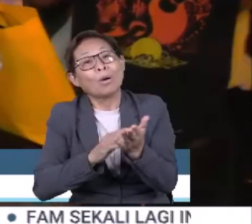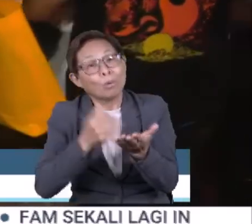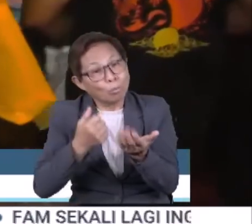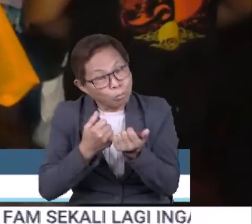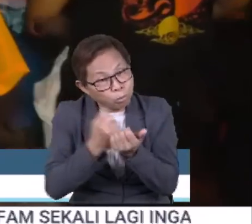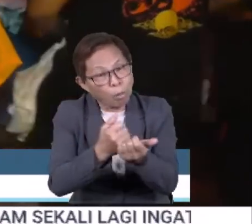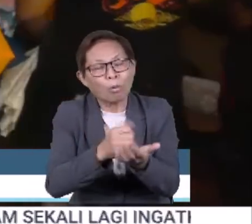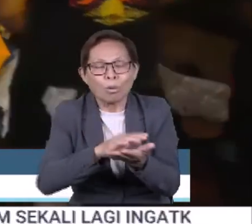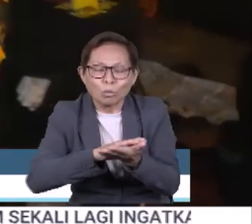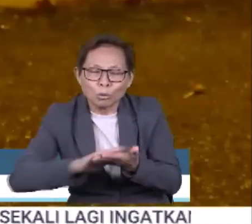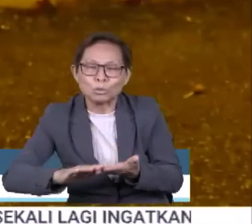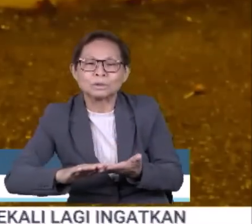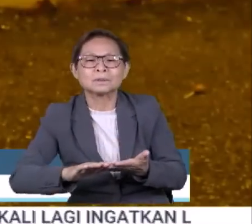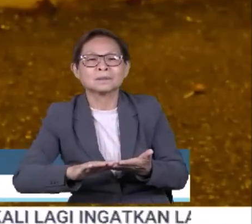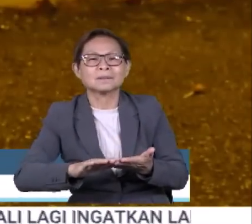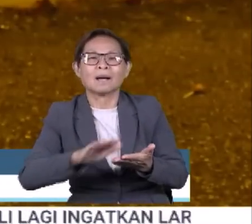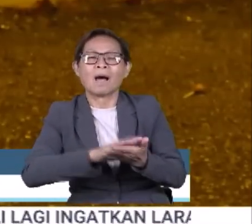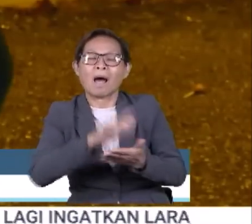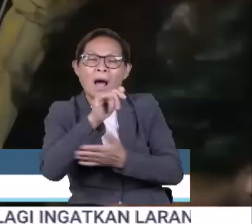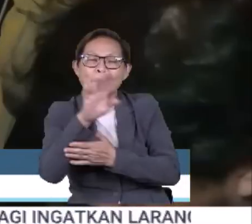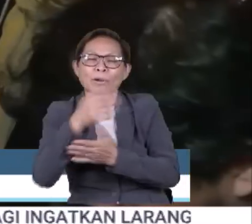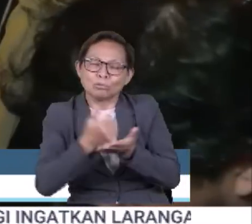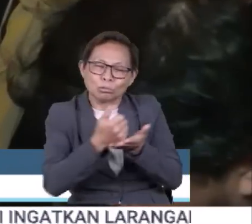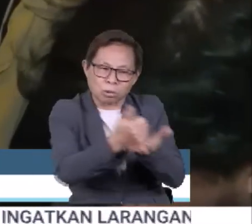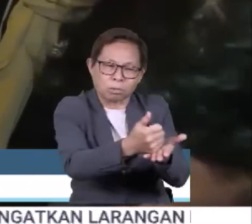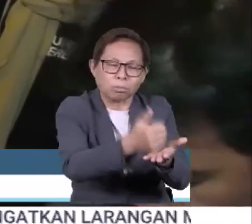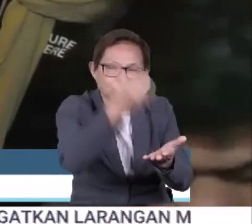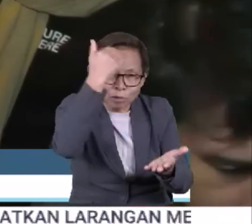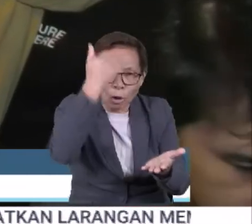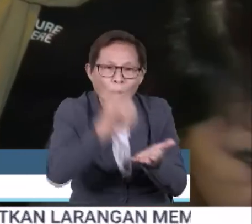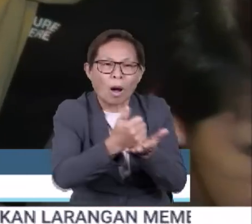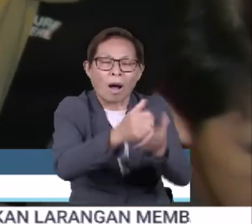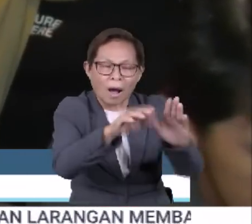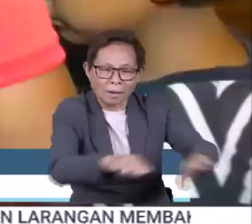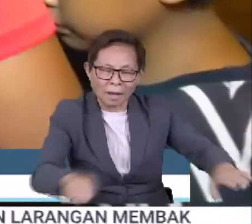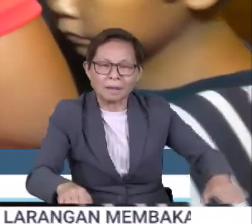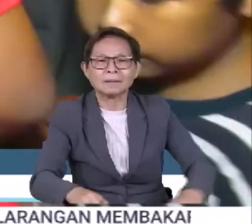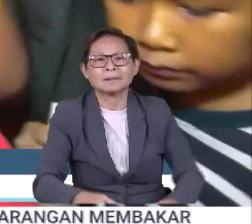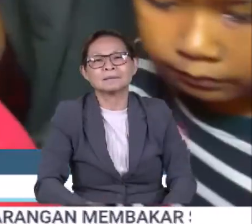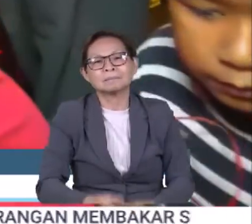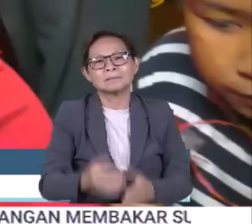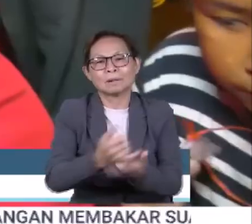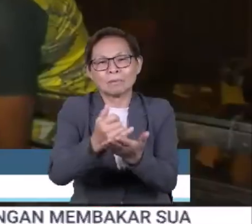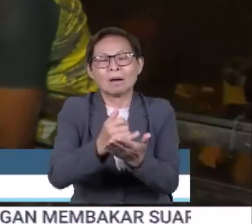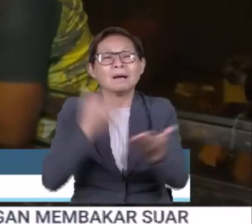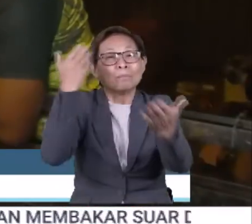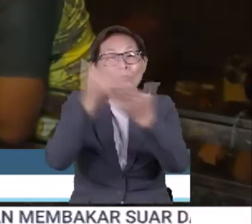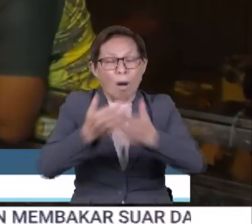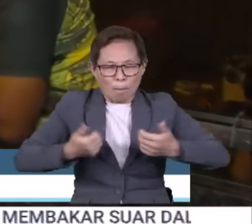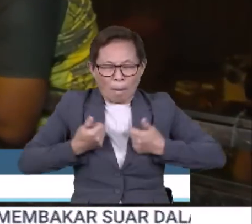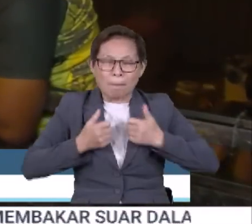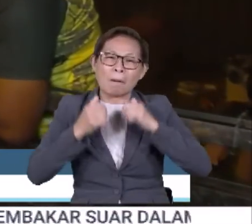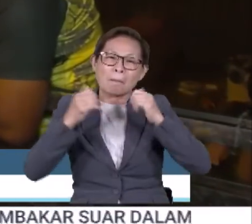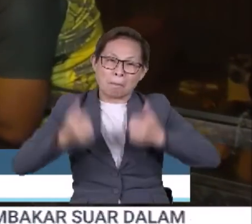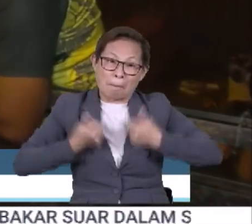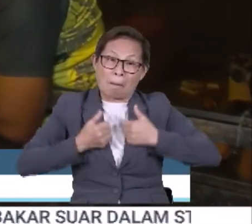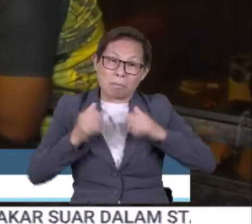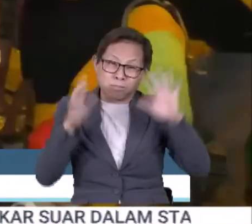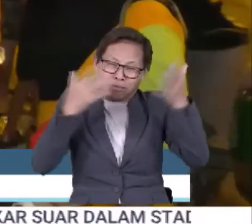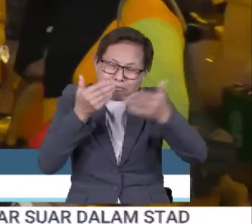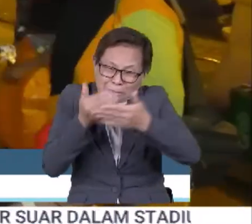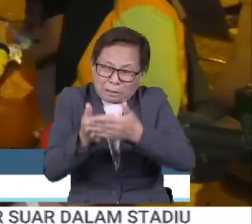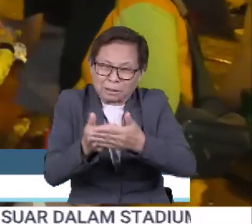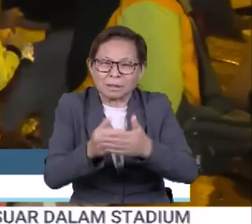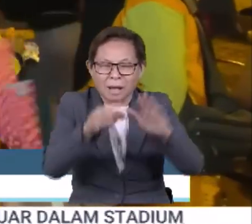mengambil cakna kehidupan anak-anak jalanan. Menjelang Aidilfitri yang bakal tiba, terukir senyuman di wajah anak-anak